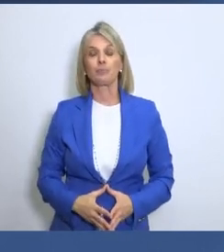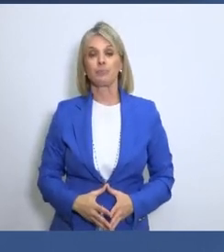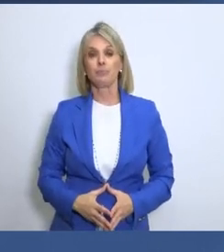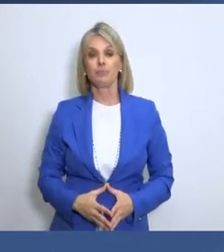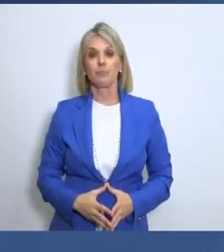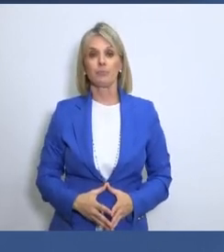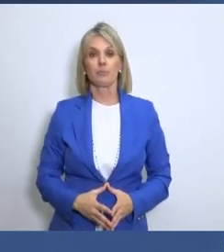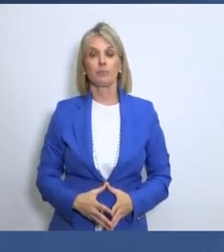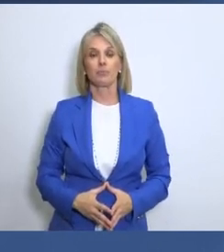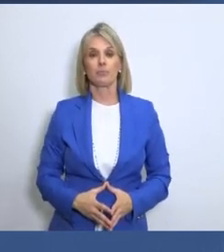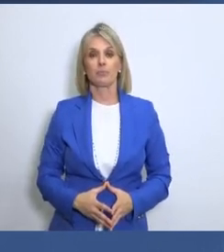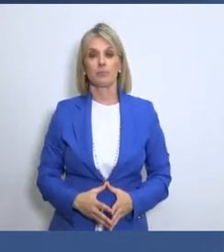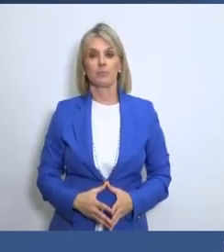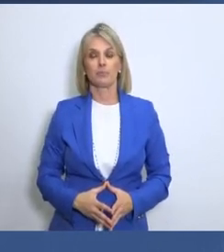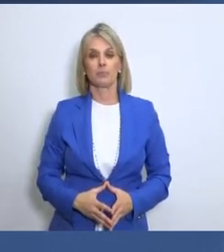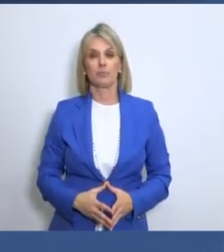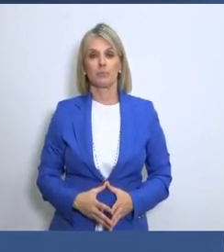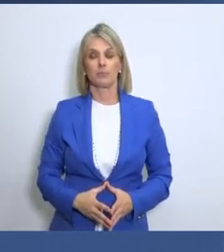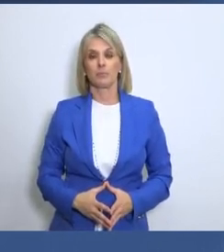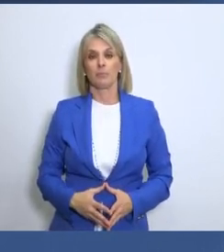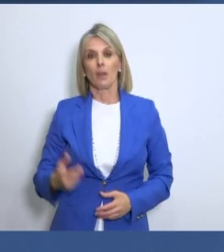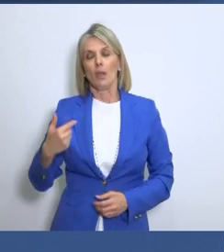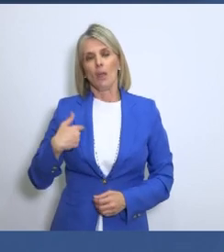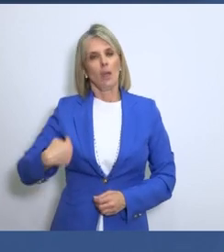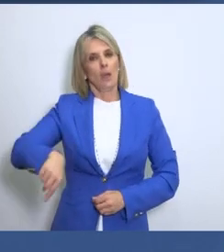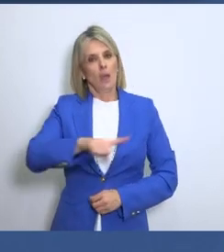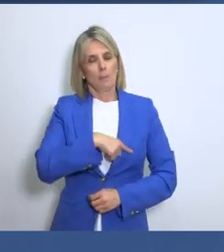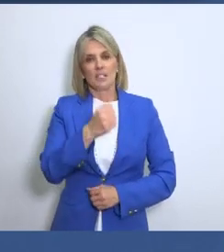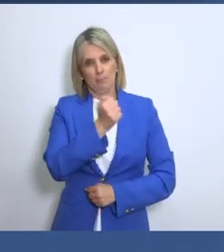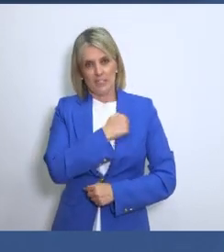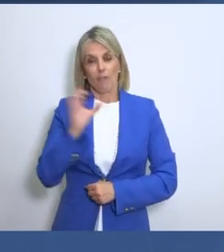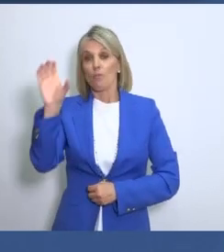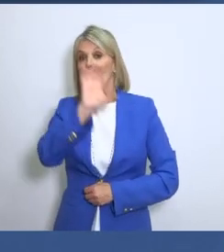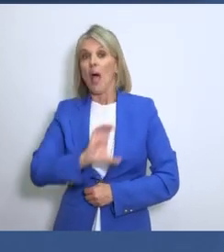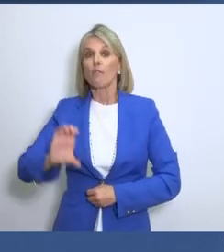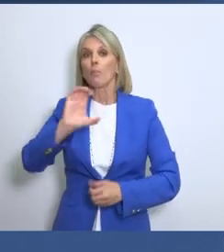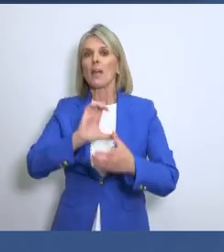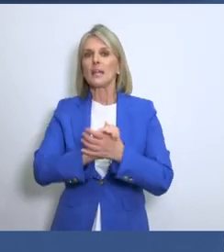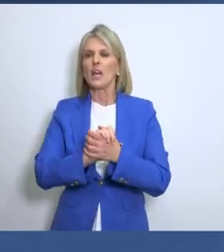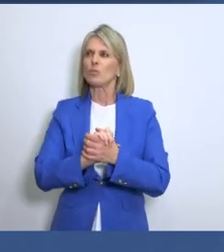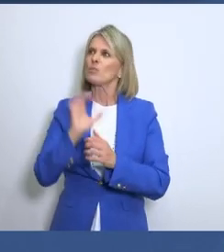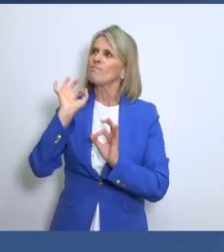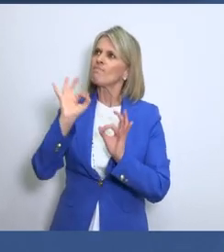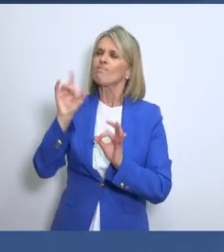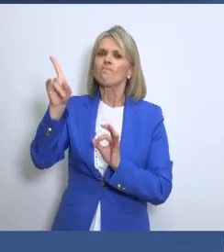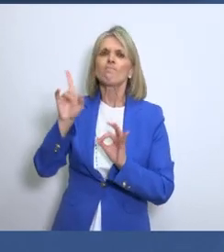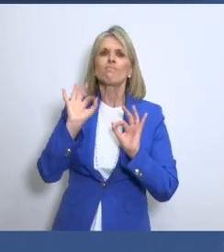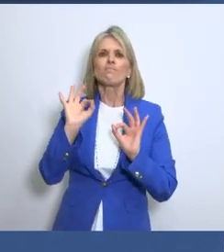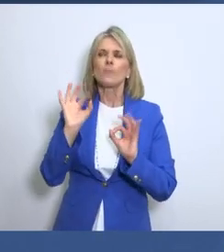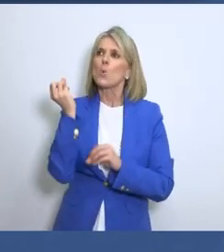Θεωρούμε ότι η Ευρωπαϊκή Ένωση είναι μια αντιδραστική ένωση των